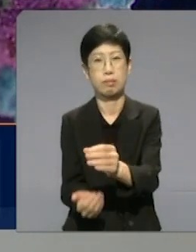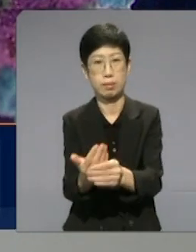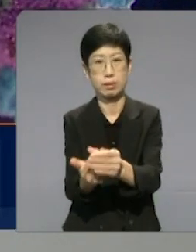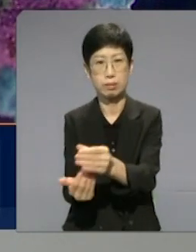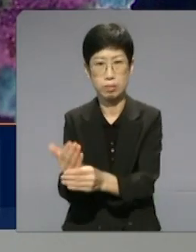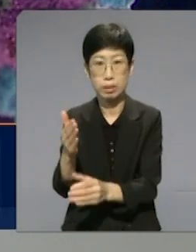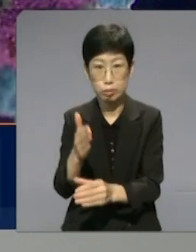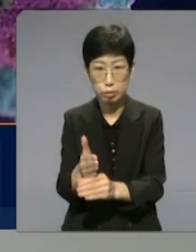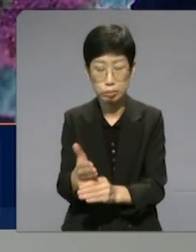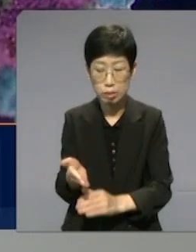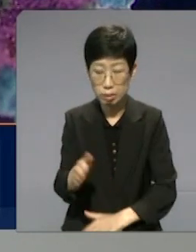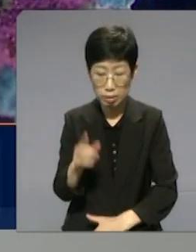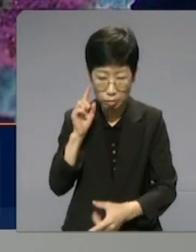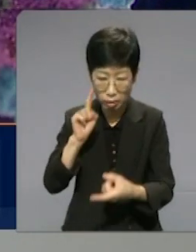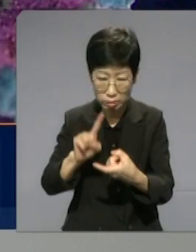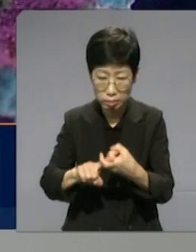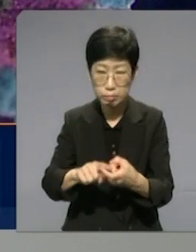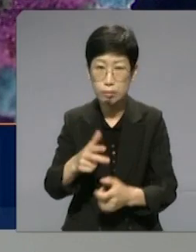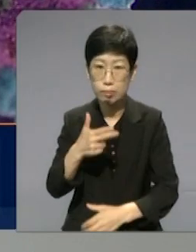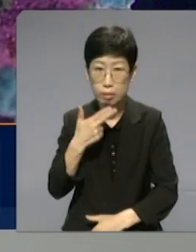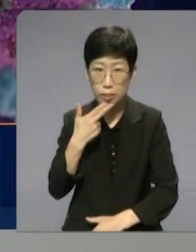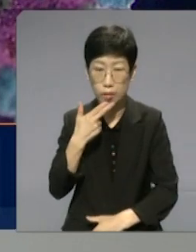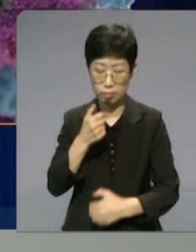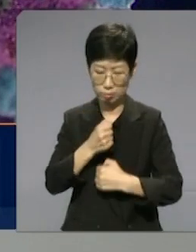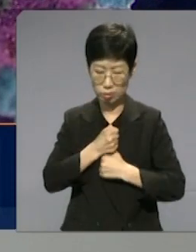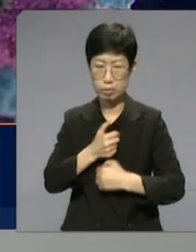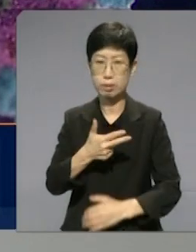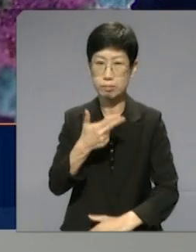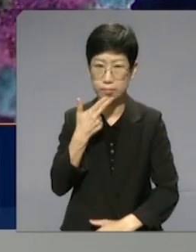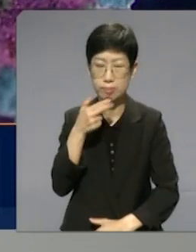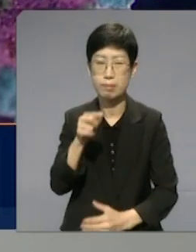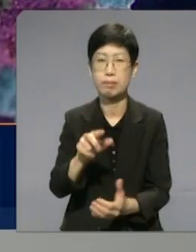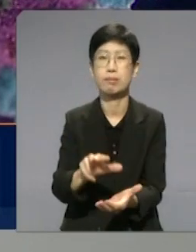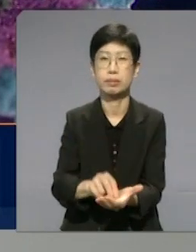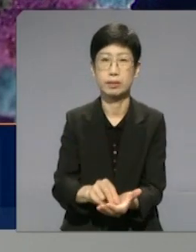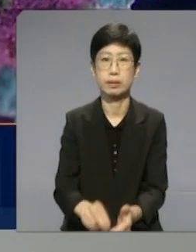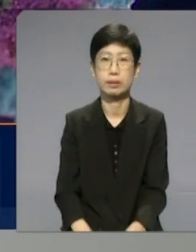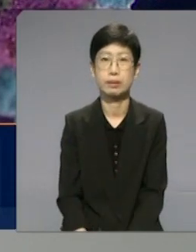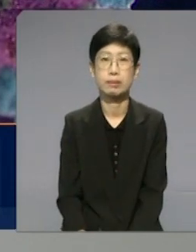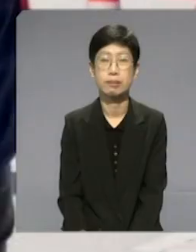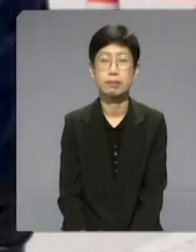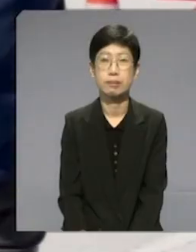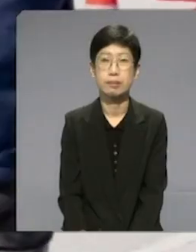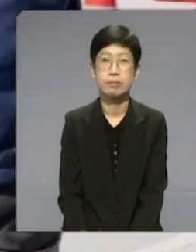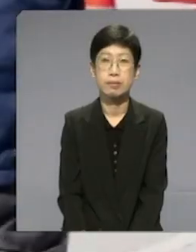관심과 경계만 사라졌다는 지적이 나오고 있습니다. 김대희 월드리포터입니다.